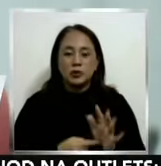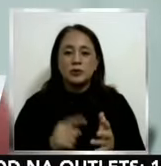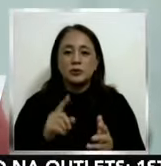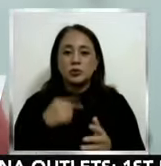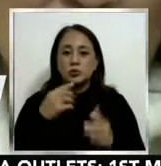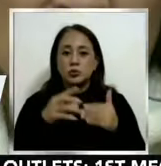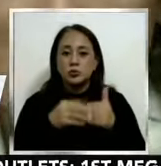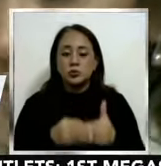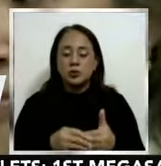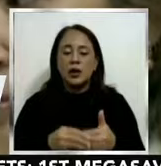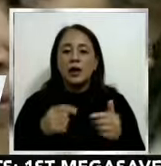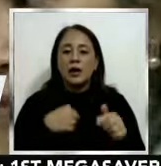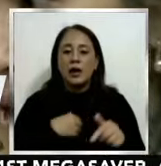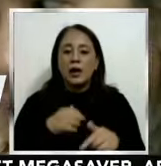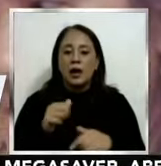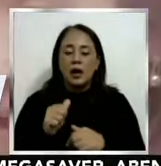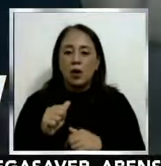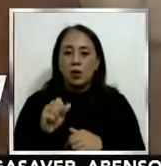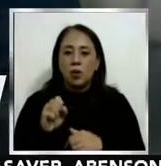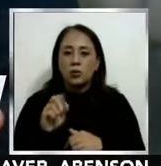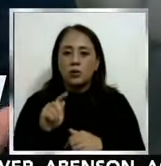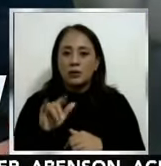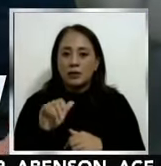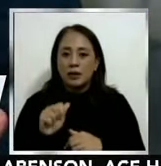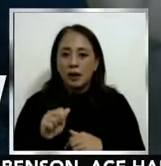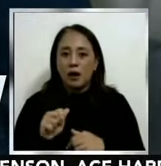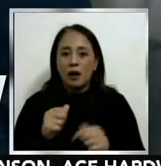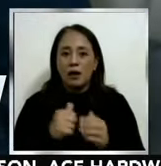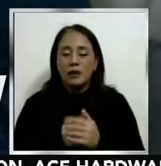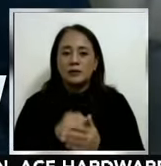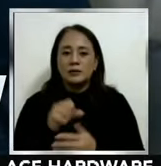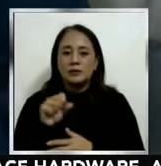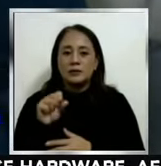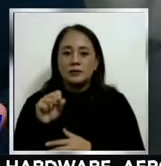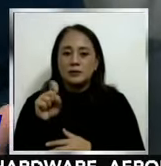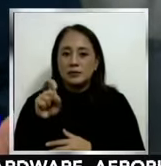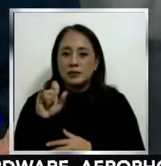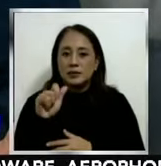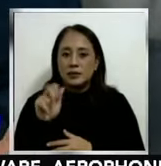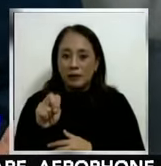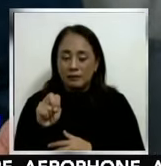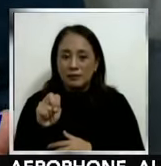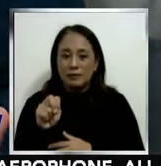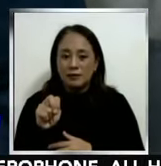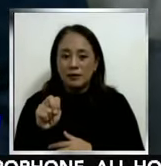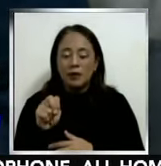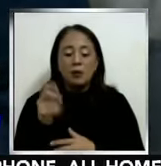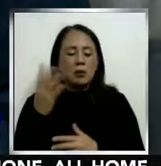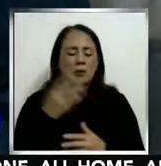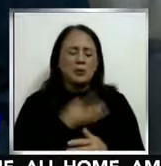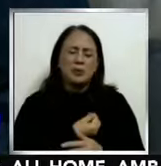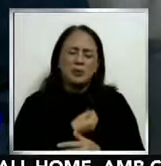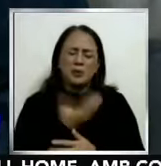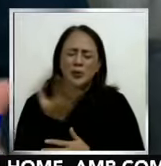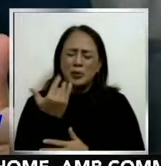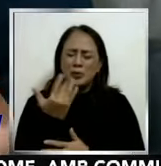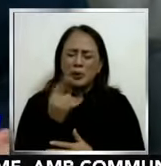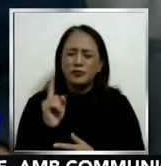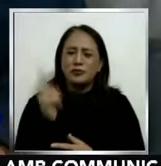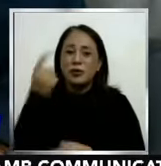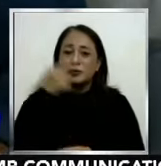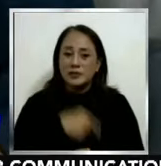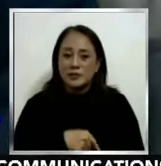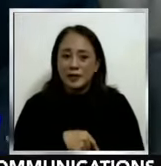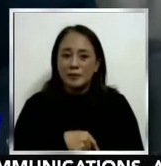Ashley Ortega at Sian Lim. Kinakabahan po ako kasi syempre first time lang din. Tano pa yung